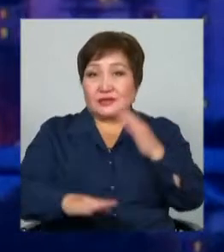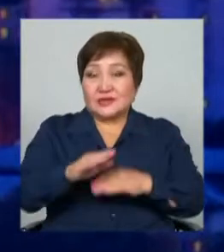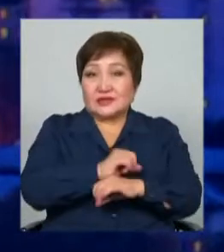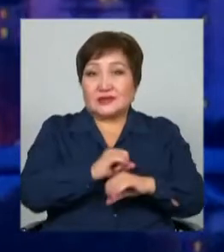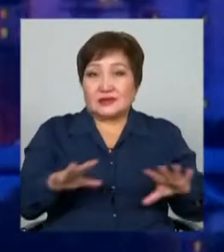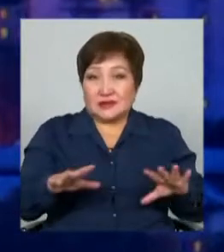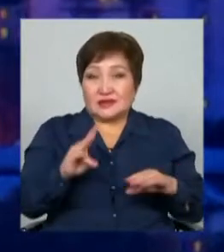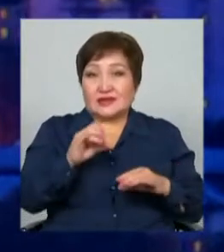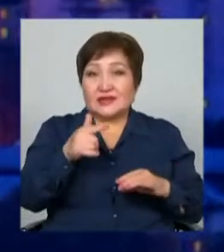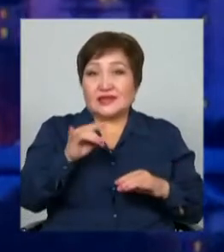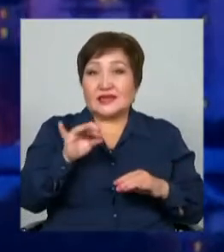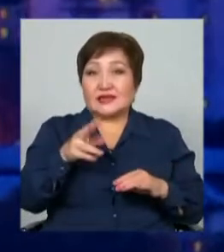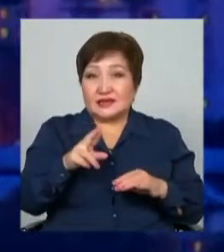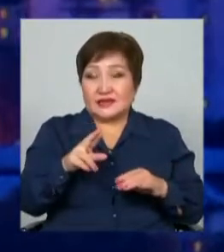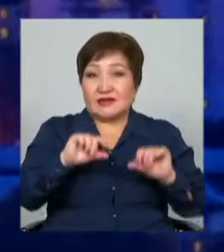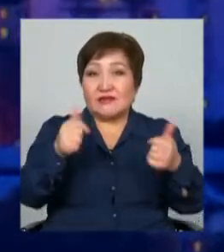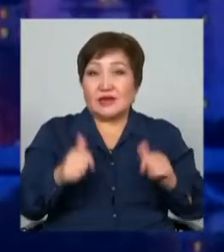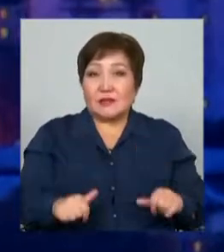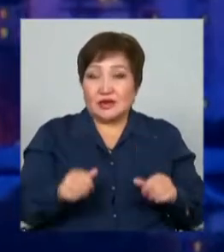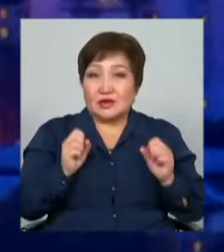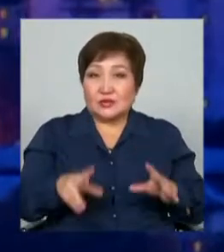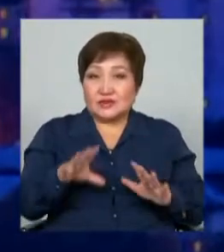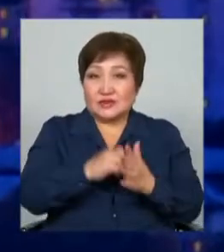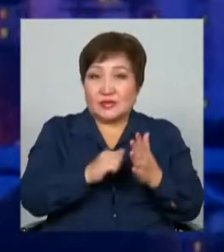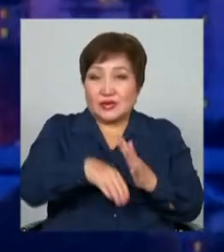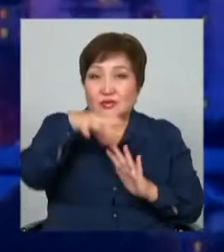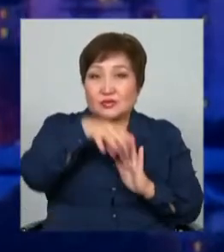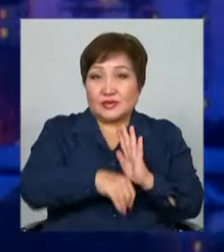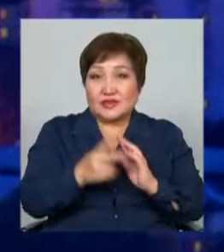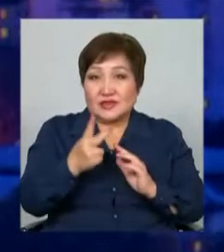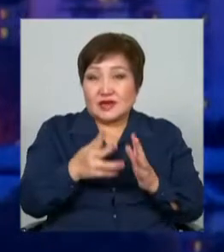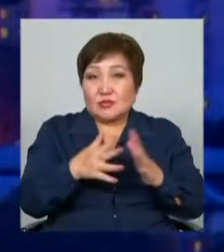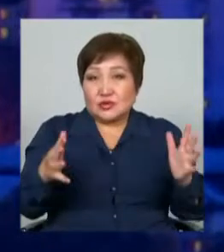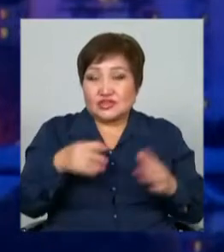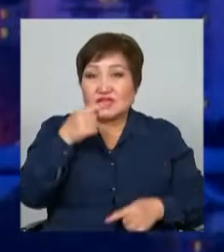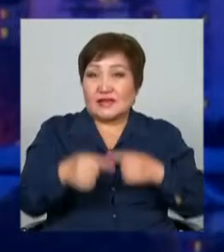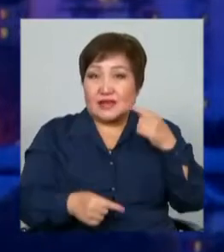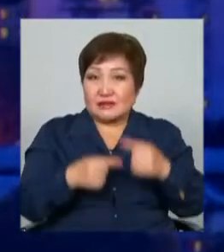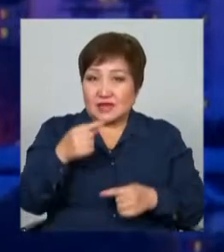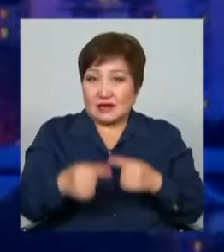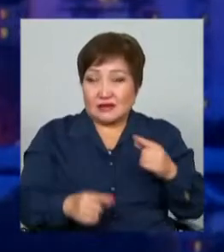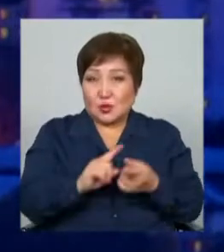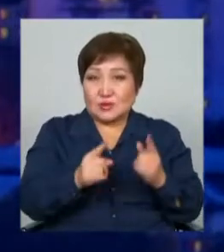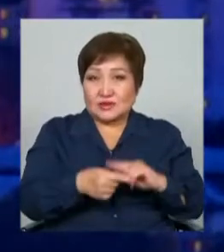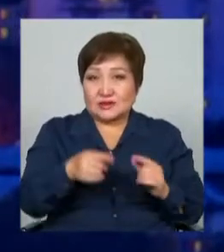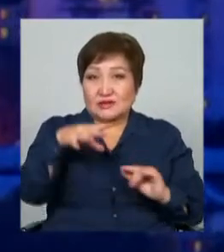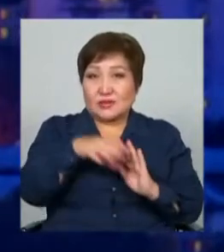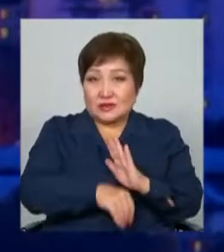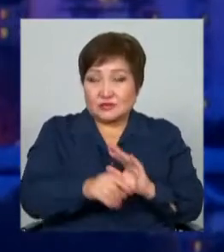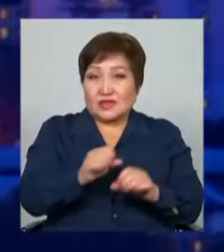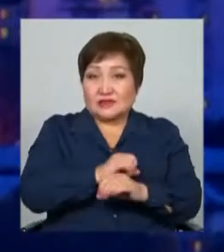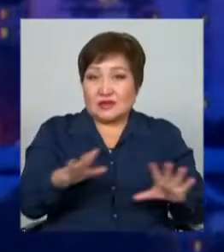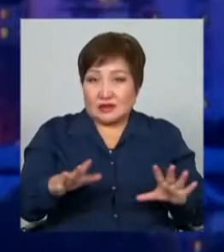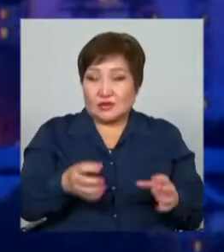нигериялық ет штамы қауіпті. Себебі оның құрамында екі немесе одан да көп генетикалық өзгерістер бар. Одан бөлек таралу қарқыны да